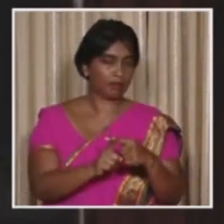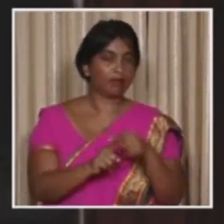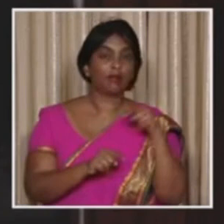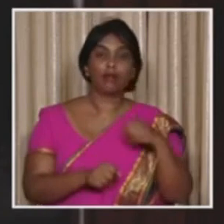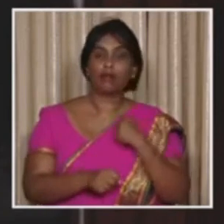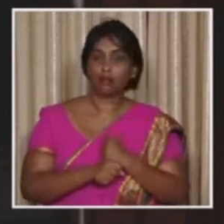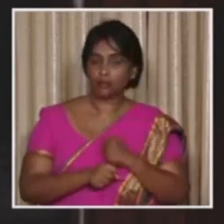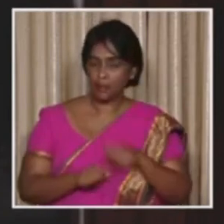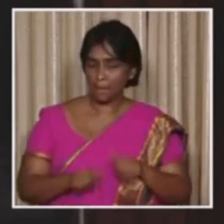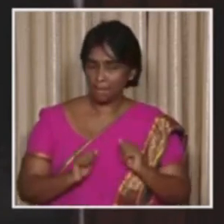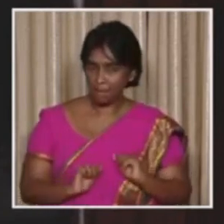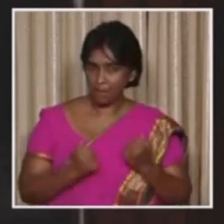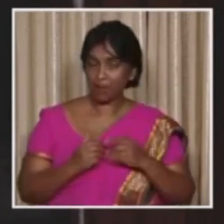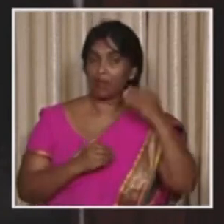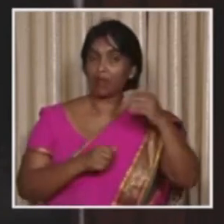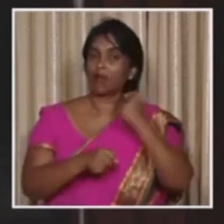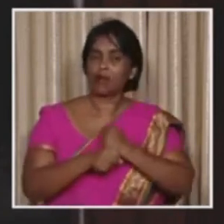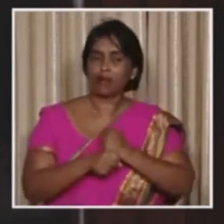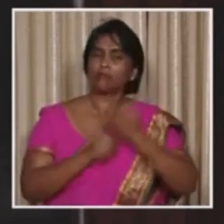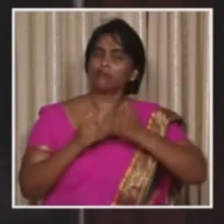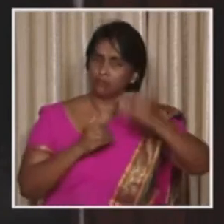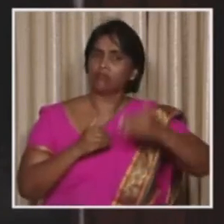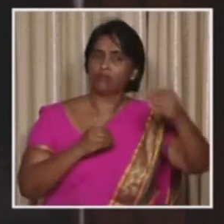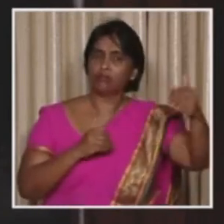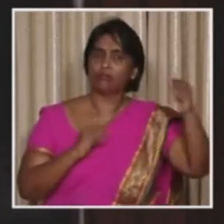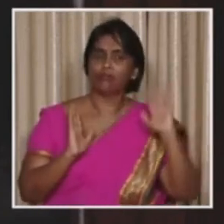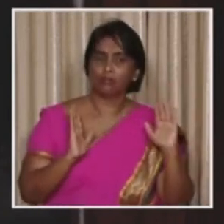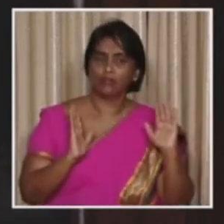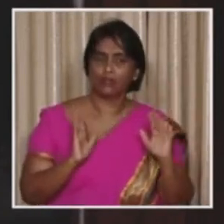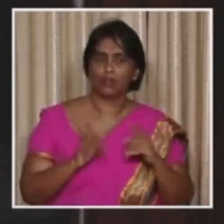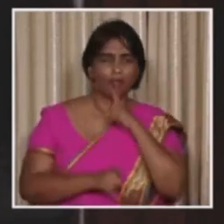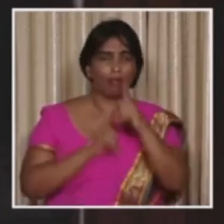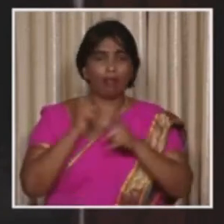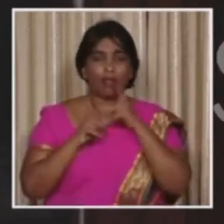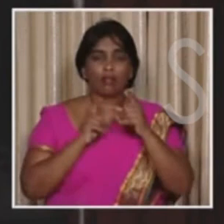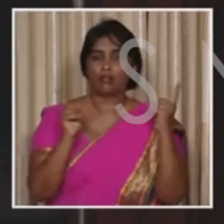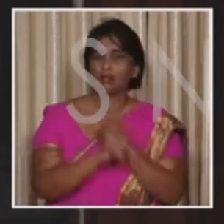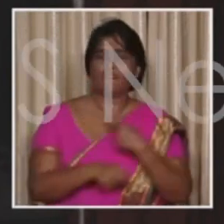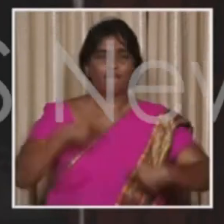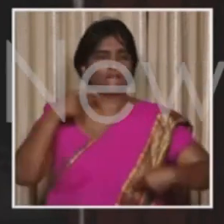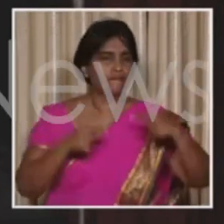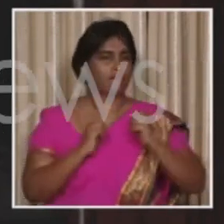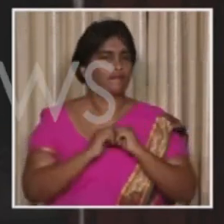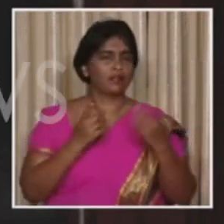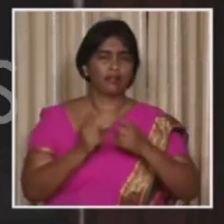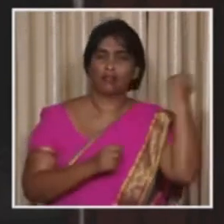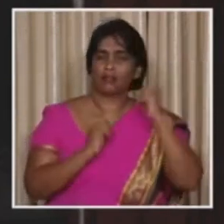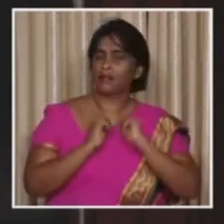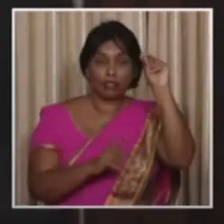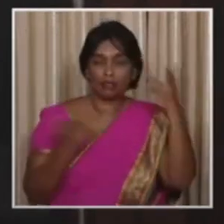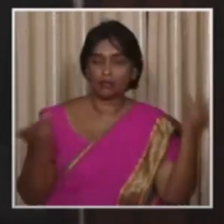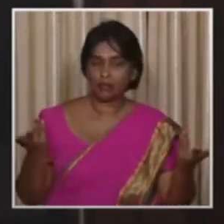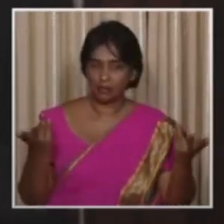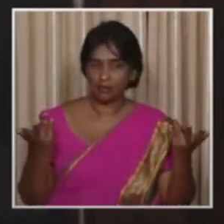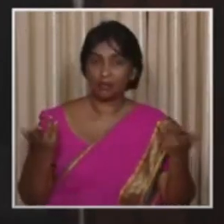මේ ආණ්ඩුවෙන් පටන් ගන්නවා නම් ඊළඟ ආණ්ඩුව එතනින් එහාට ඒක කරගෙන යන්න ඕනේ ආයි කතා කර කර ඉන්න දෙයක් නැහැ විවාද කරන්න දෙයක් නැහැ කතා පවත්වන්න වෙලාවක් නැහැ